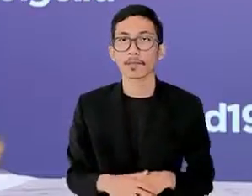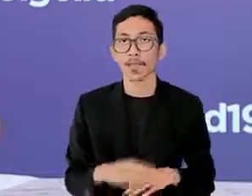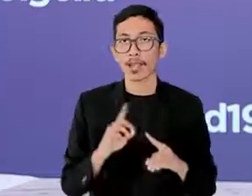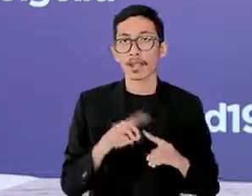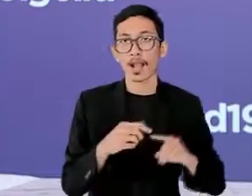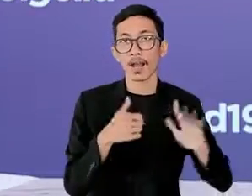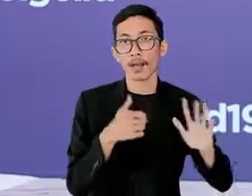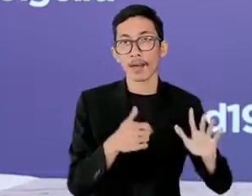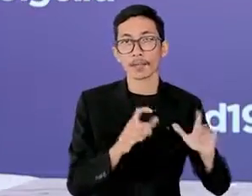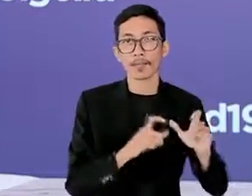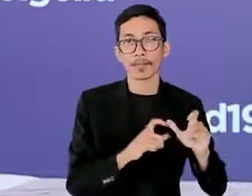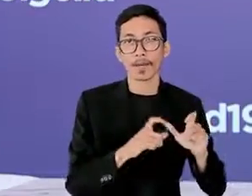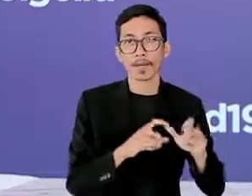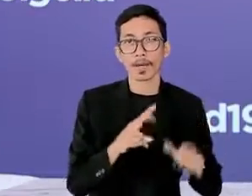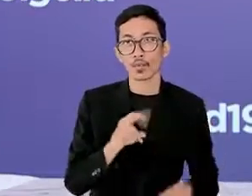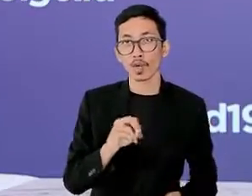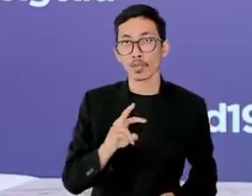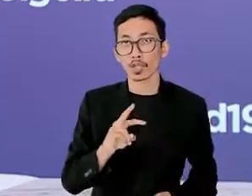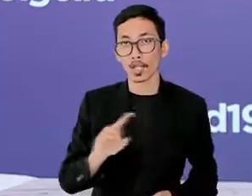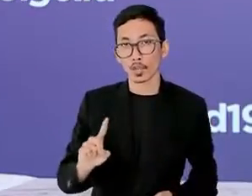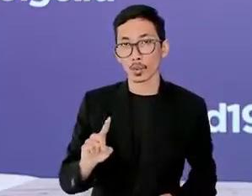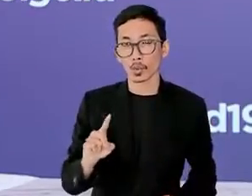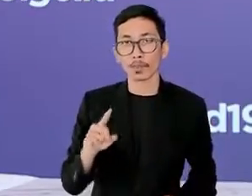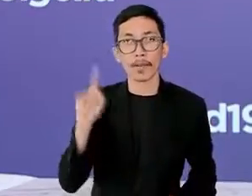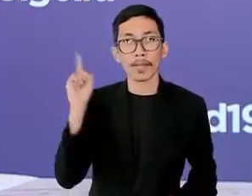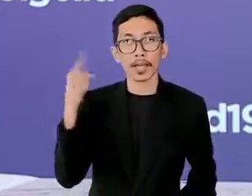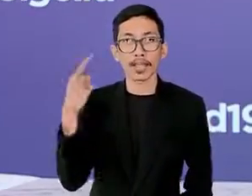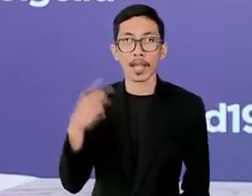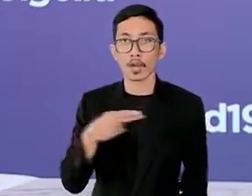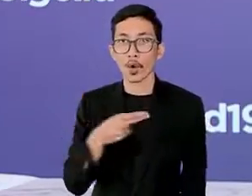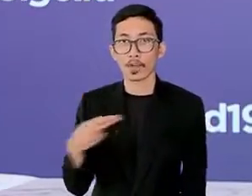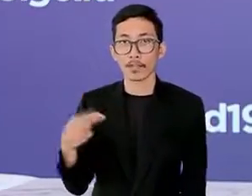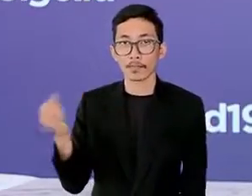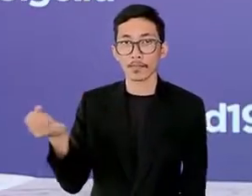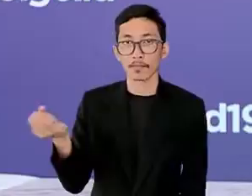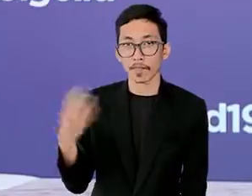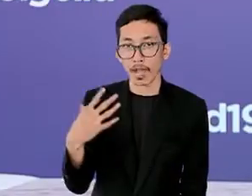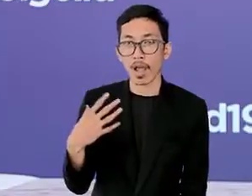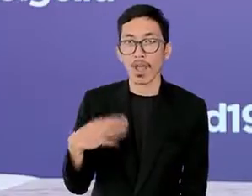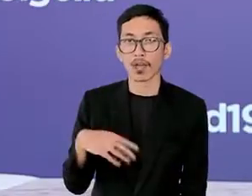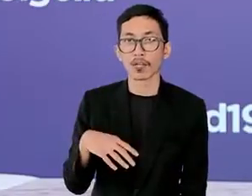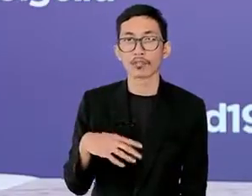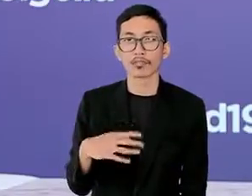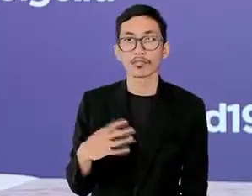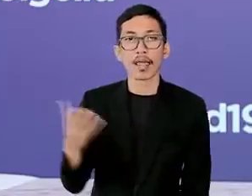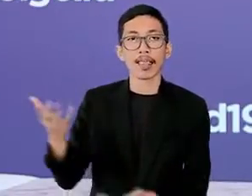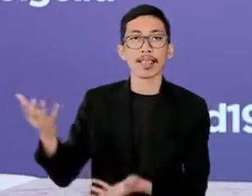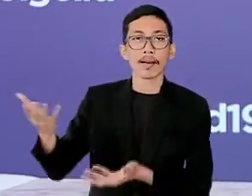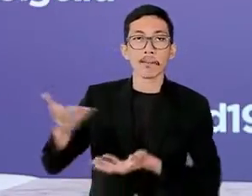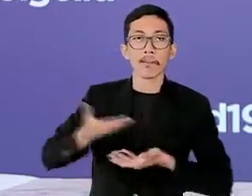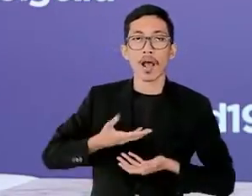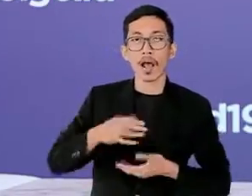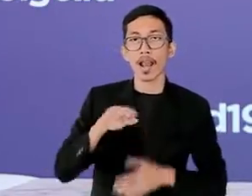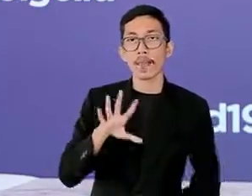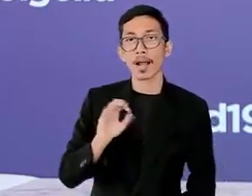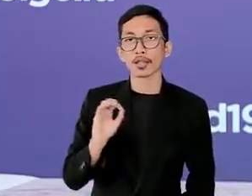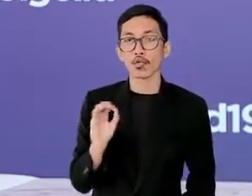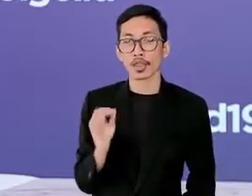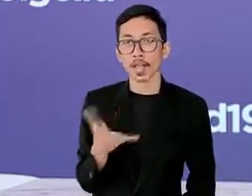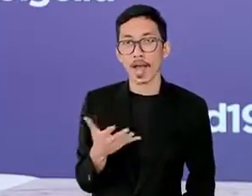2012 1 pemerintah Indonesia secara resmi menerima lima juta dosis vaksin jenis